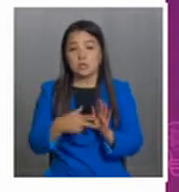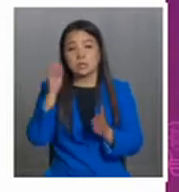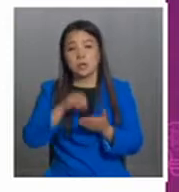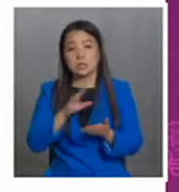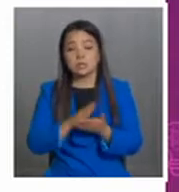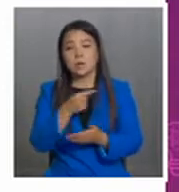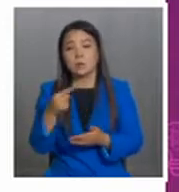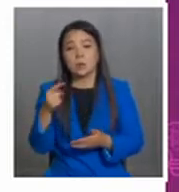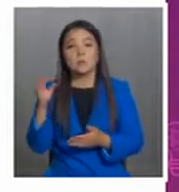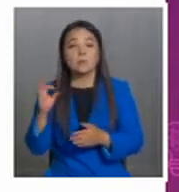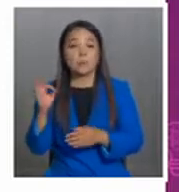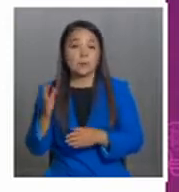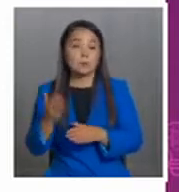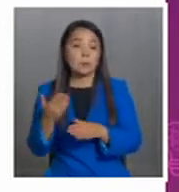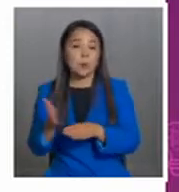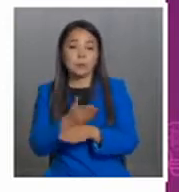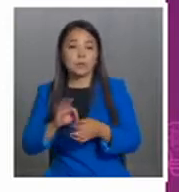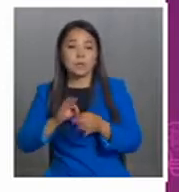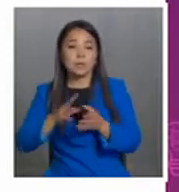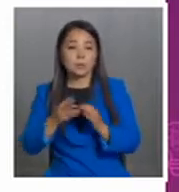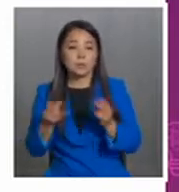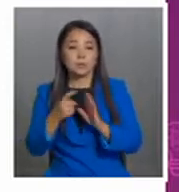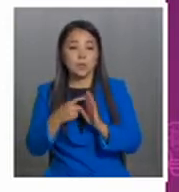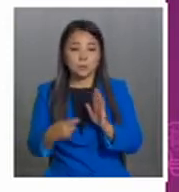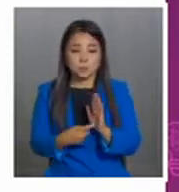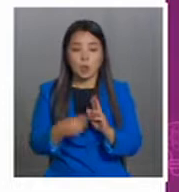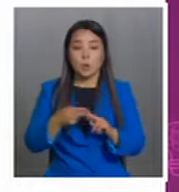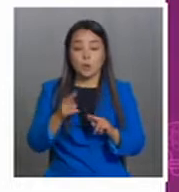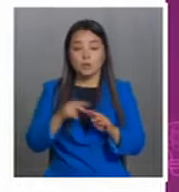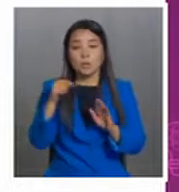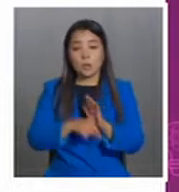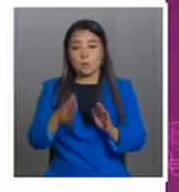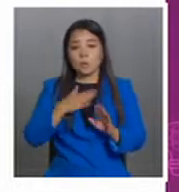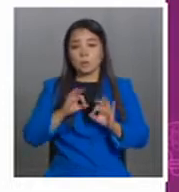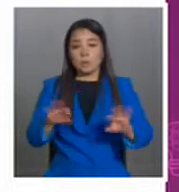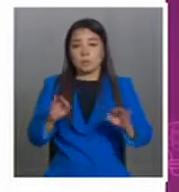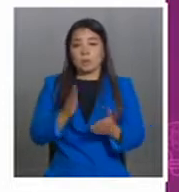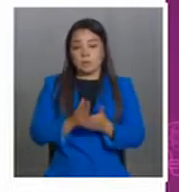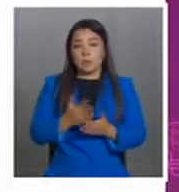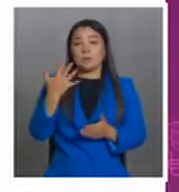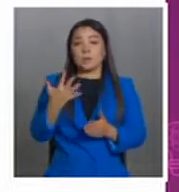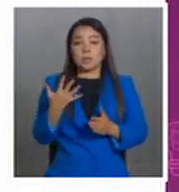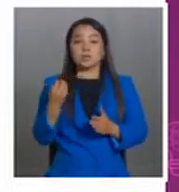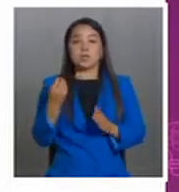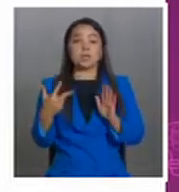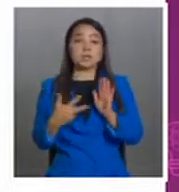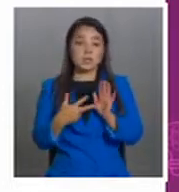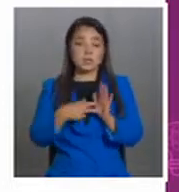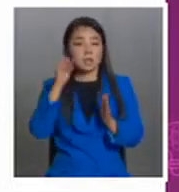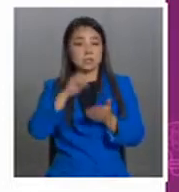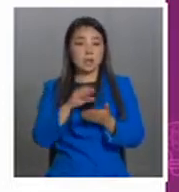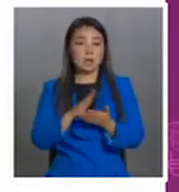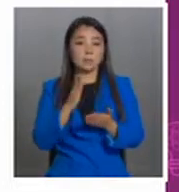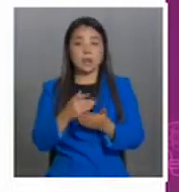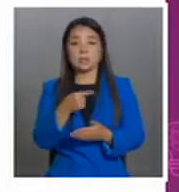кері пропорционал бөліктерге бөлу керек. Ол үшін біз жаңа айтып өткендей 5 және 8 сандарының